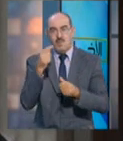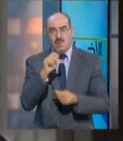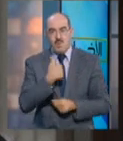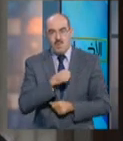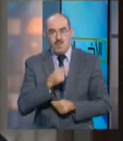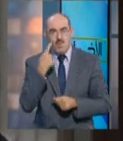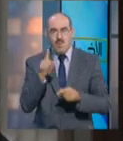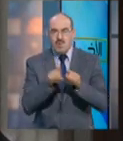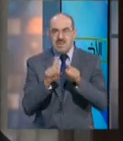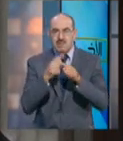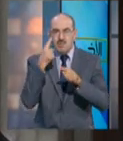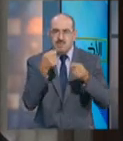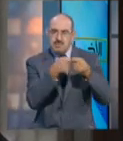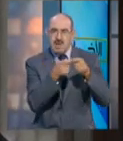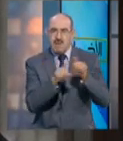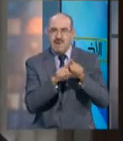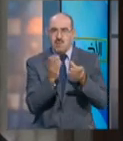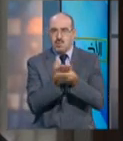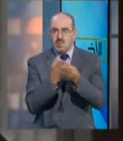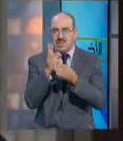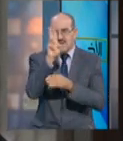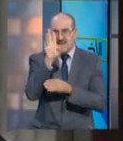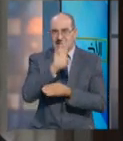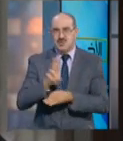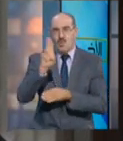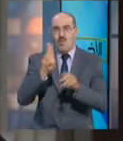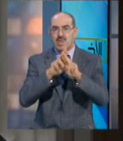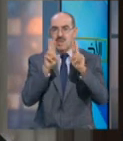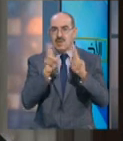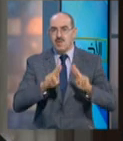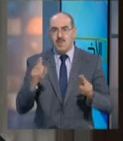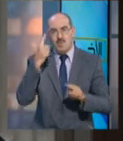مرتبطة بالمسائل الإقليمية والعالمية. في سنتي